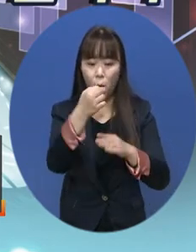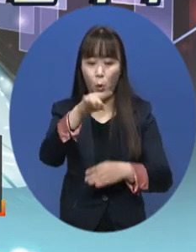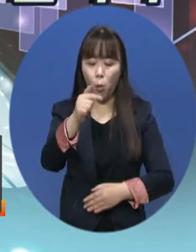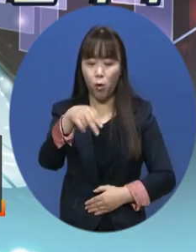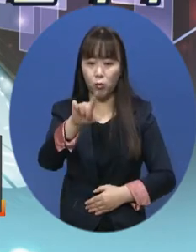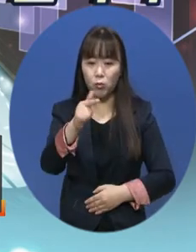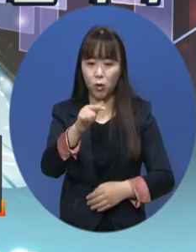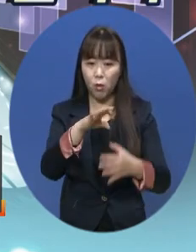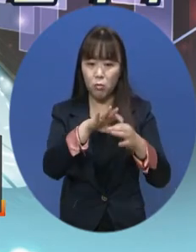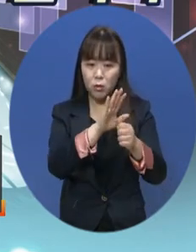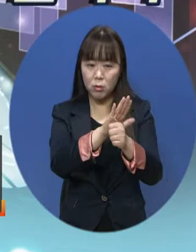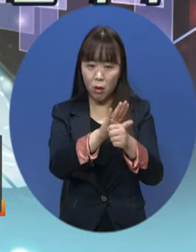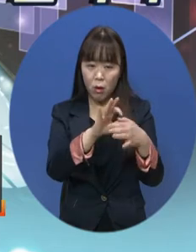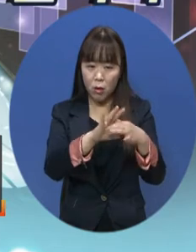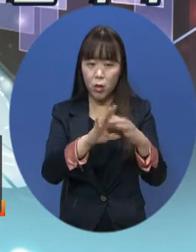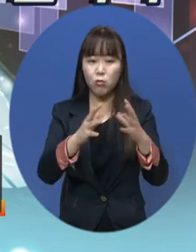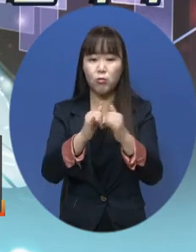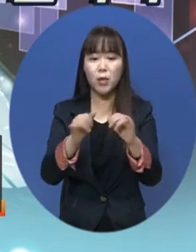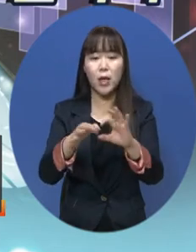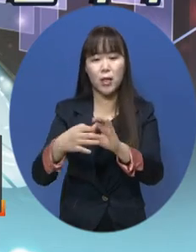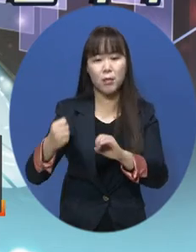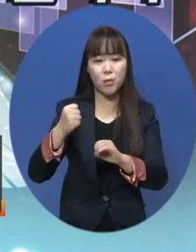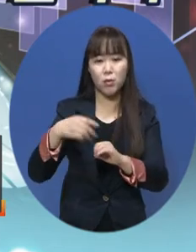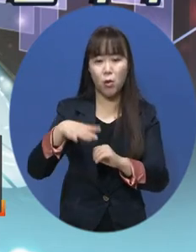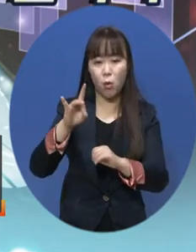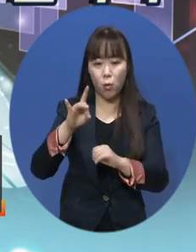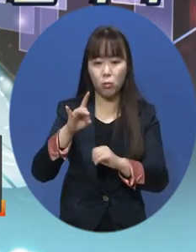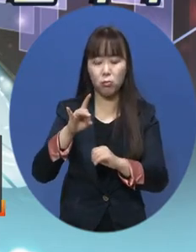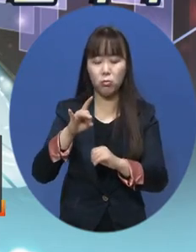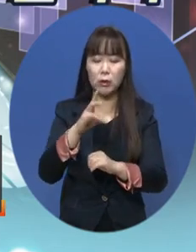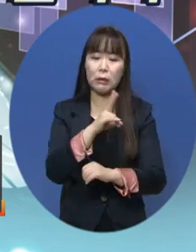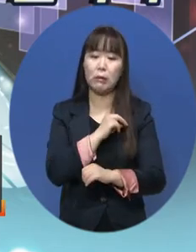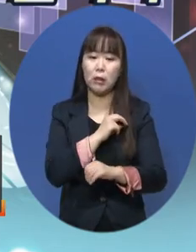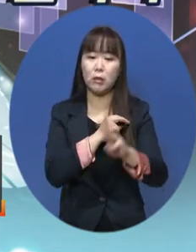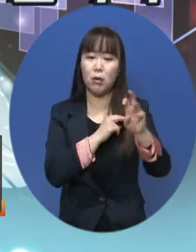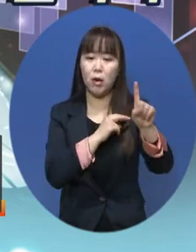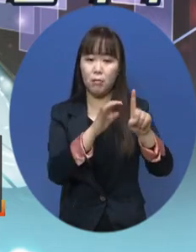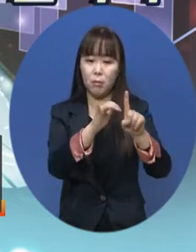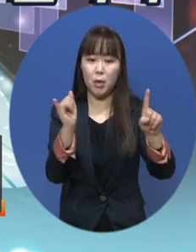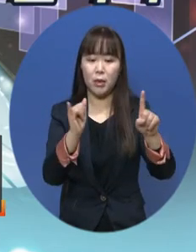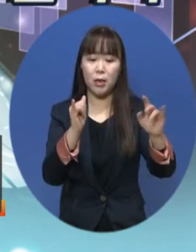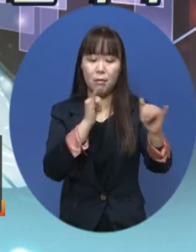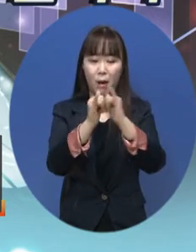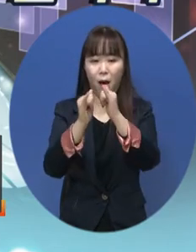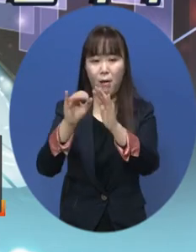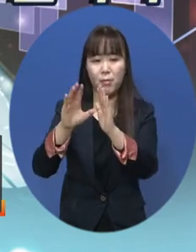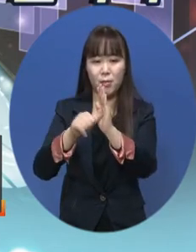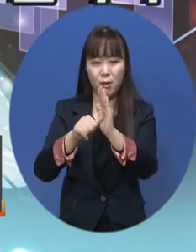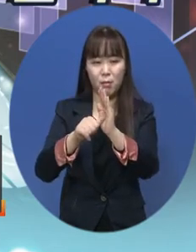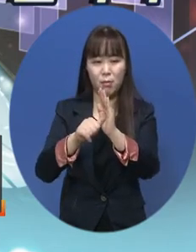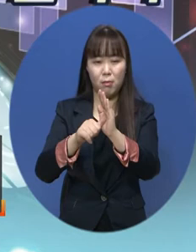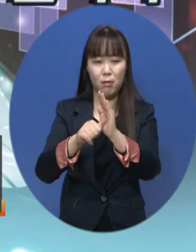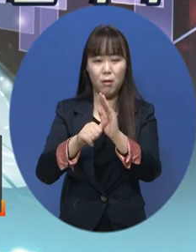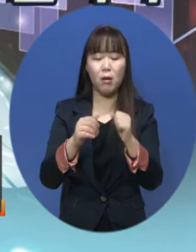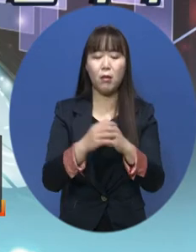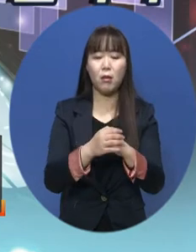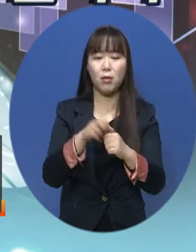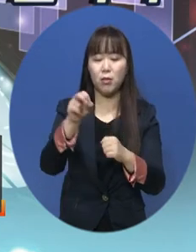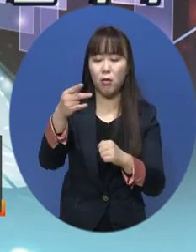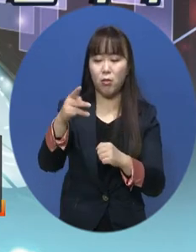논란에서 국민의힘 초선의원 31명이 기자회견에서 여당과 청와대를